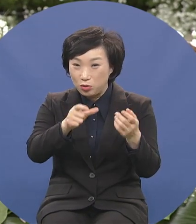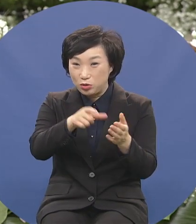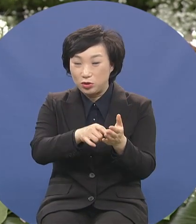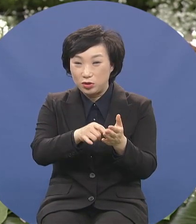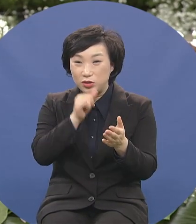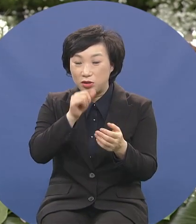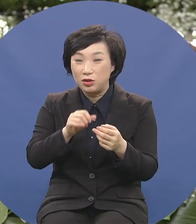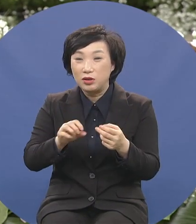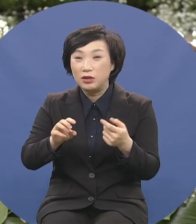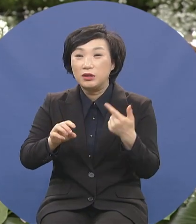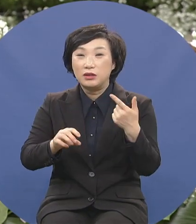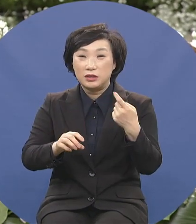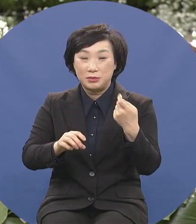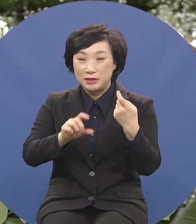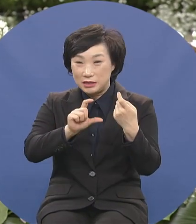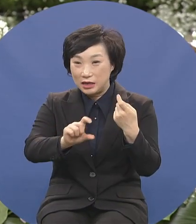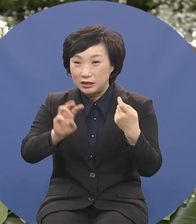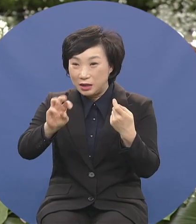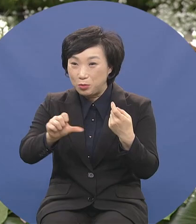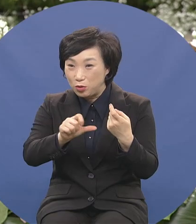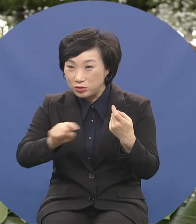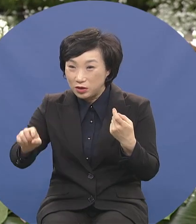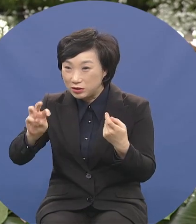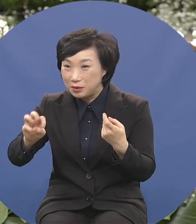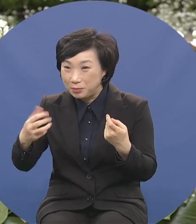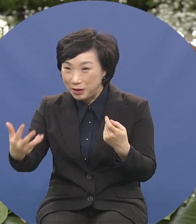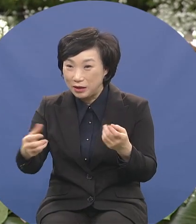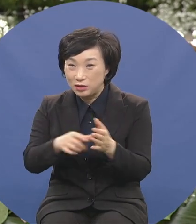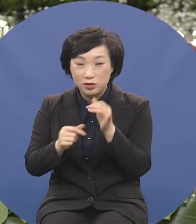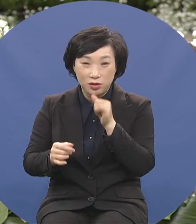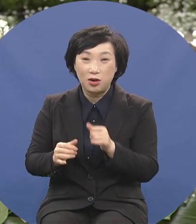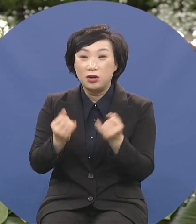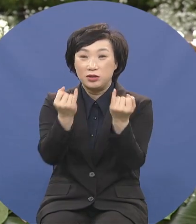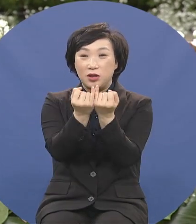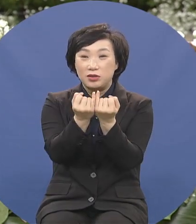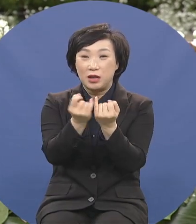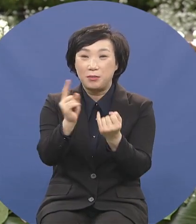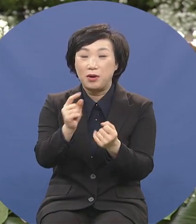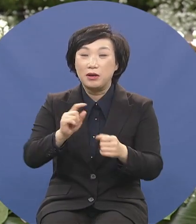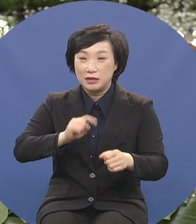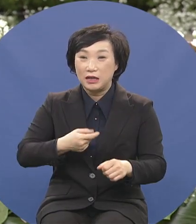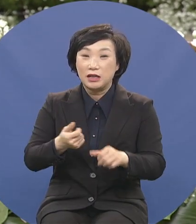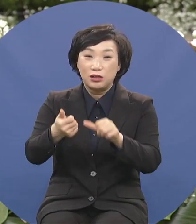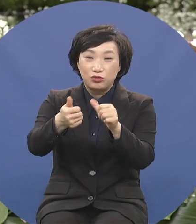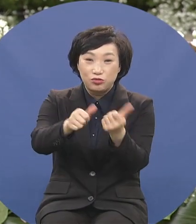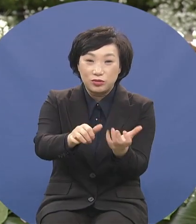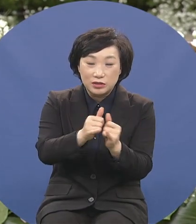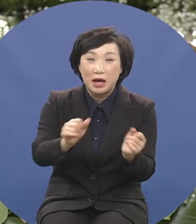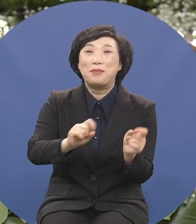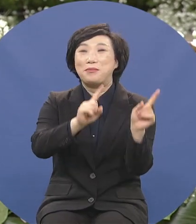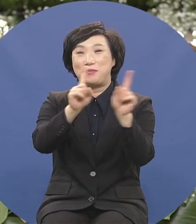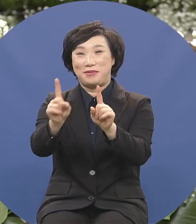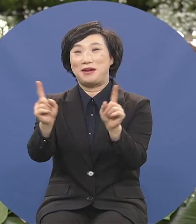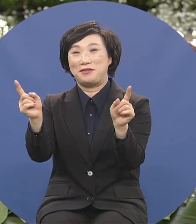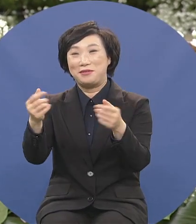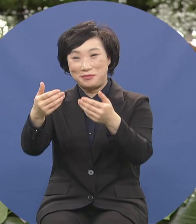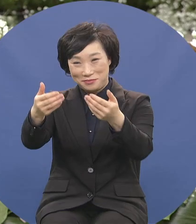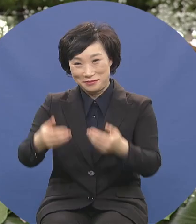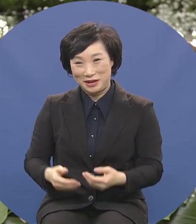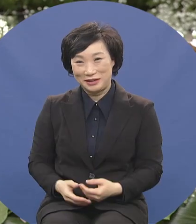35절에서 38절에 여자들은 자기의 죽은 자를 부활로 받기도